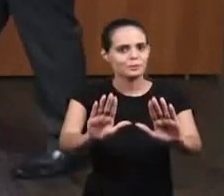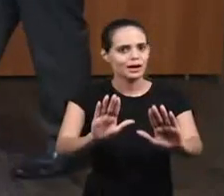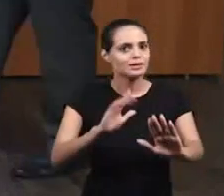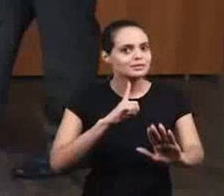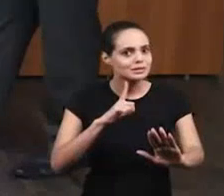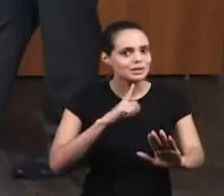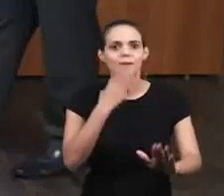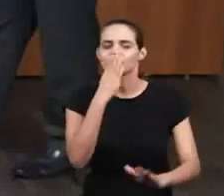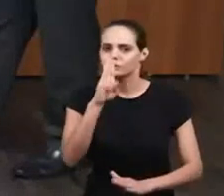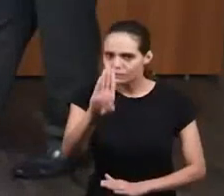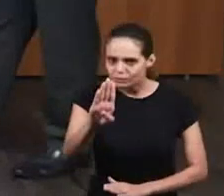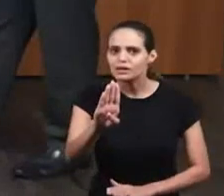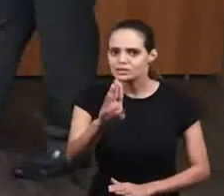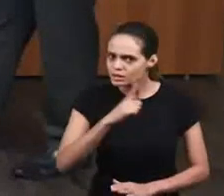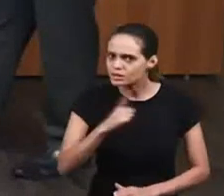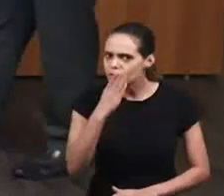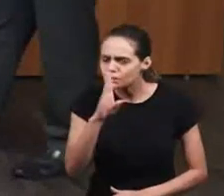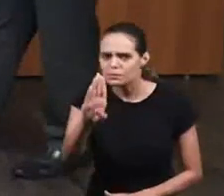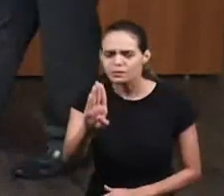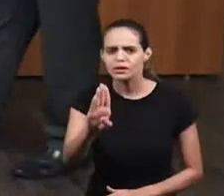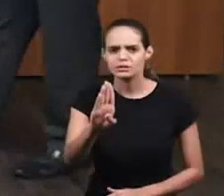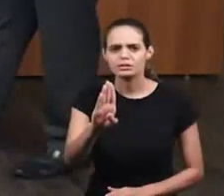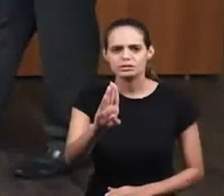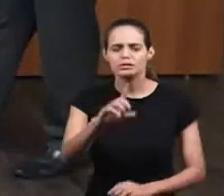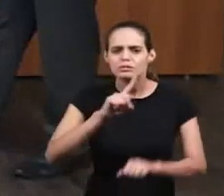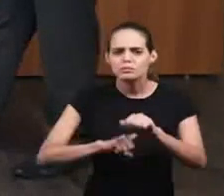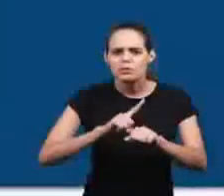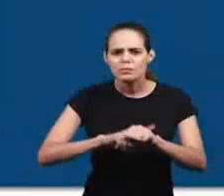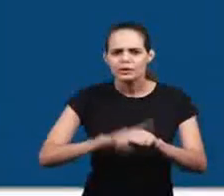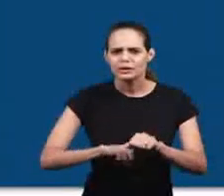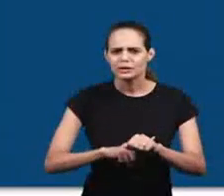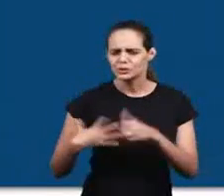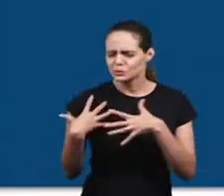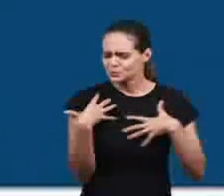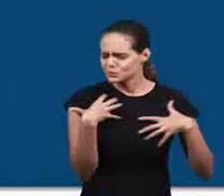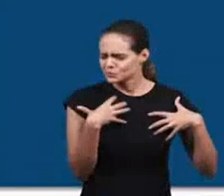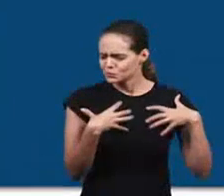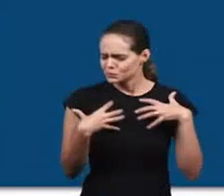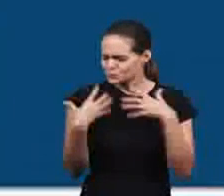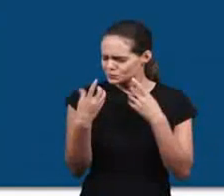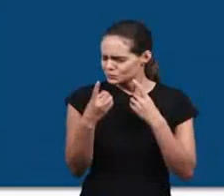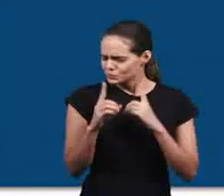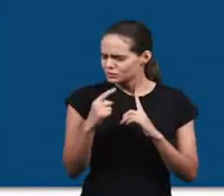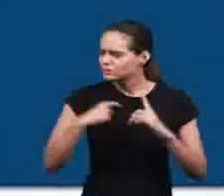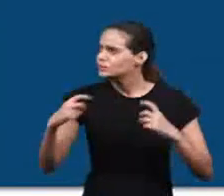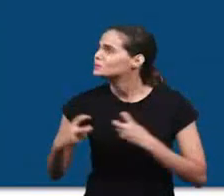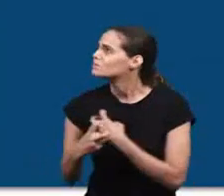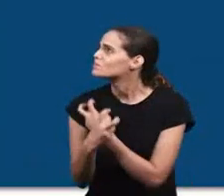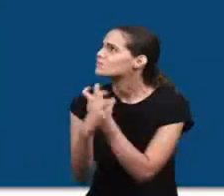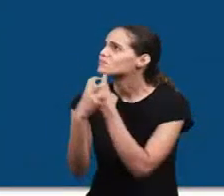werden. Und manchmal verfallen wir in Verzweiflung und selbst in